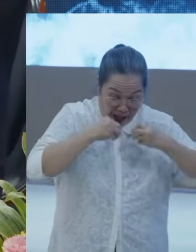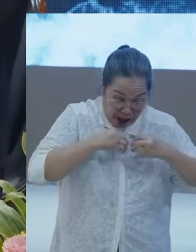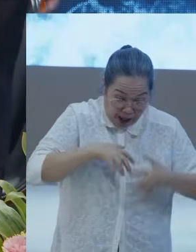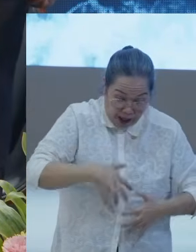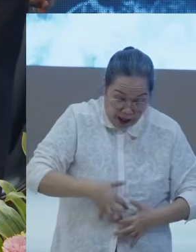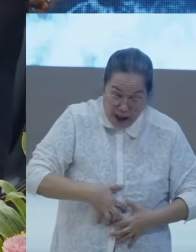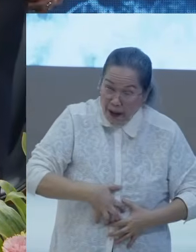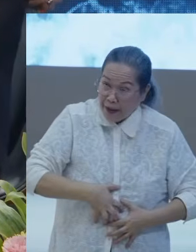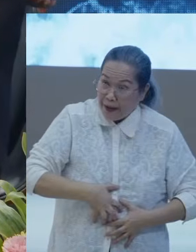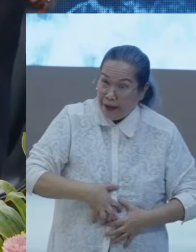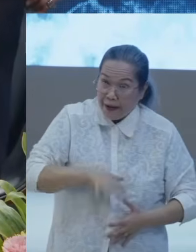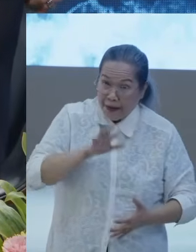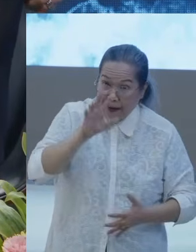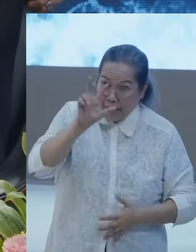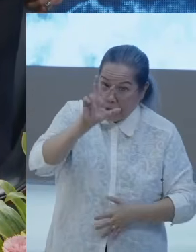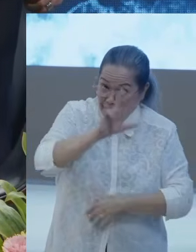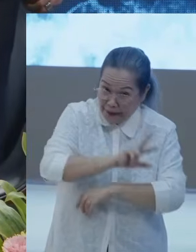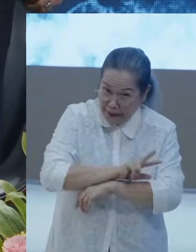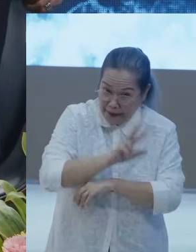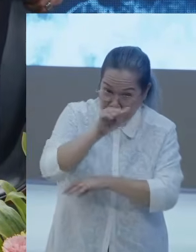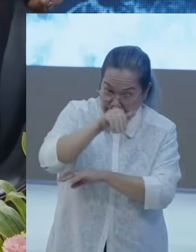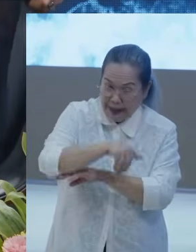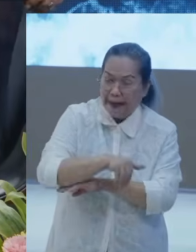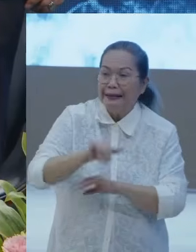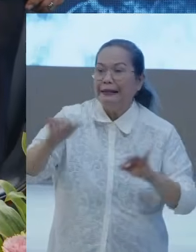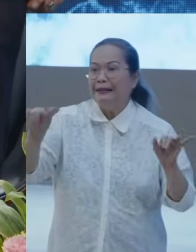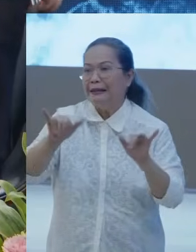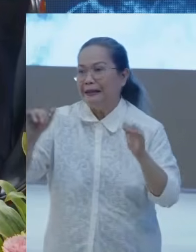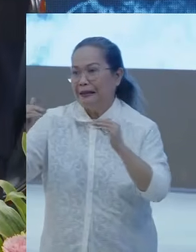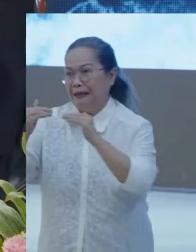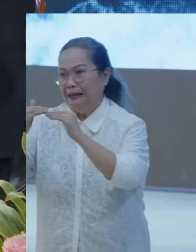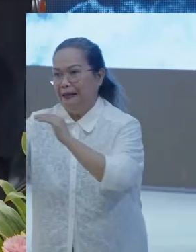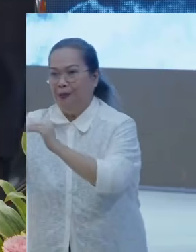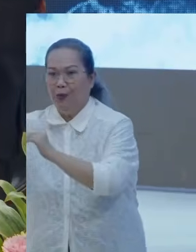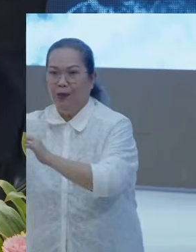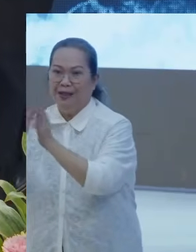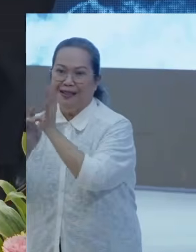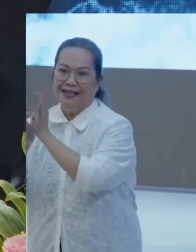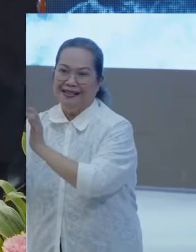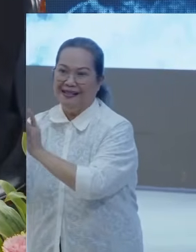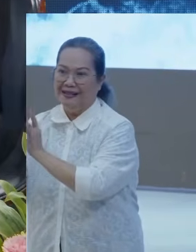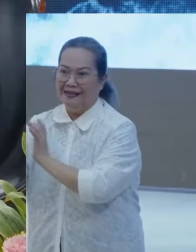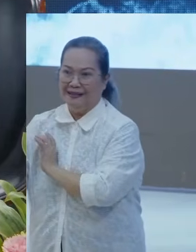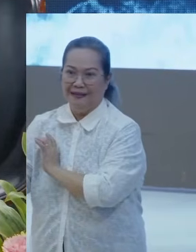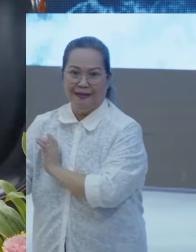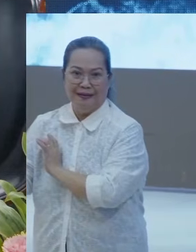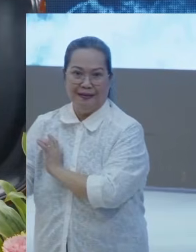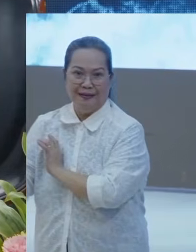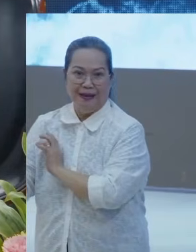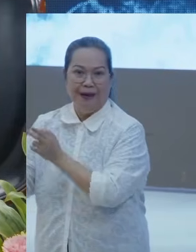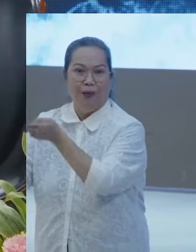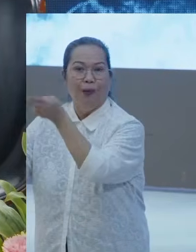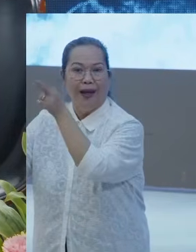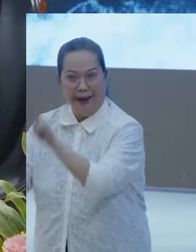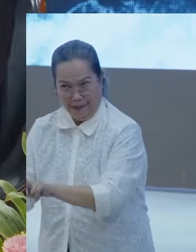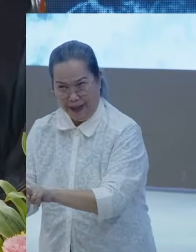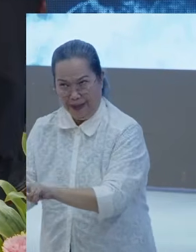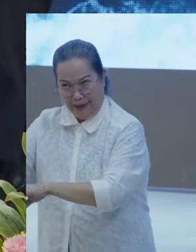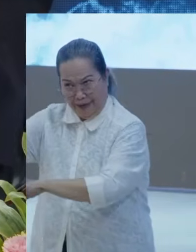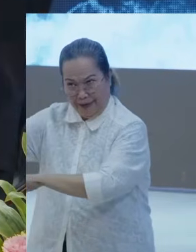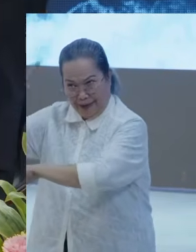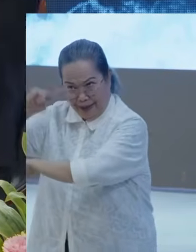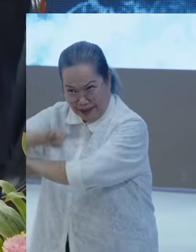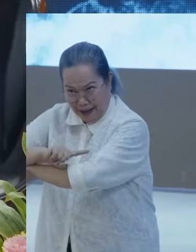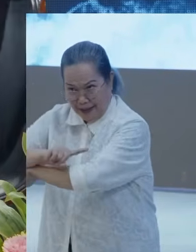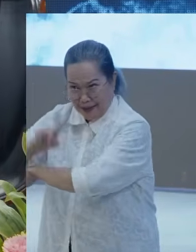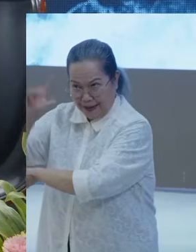ng darating na kamatayan at muling pagkabuhay ni Jesus. Yun po ang sinasabi ni Jesus dito. Kung paano nilamon si